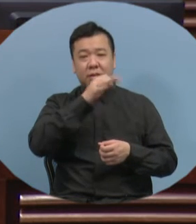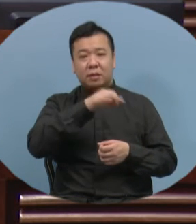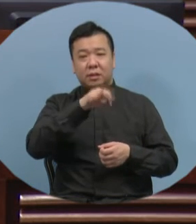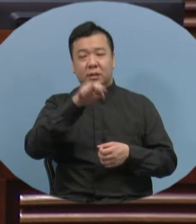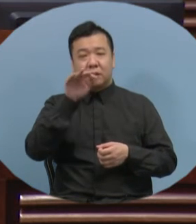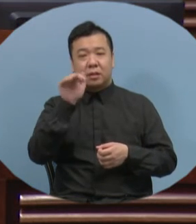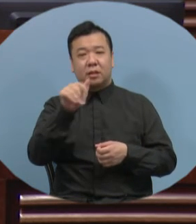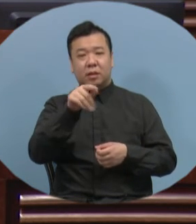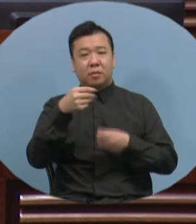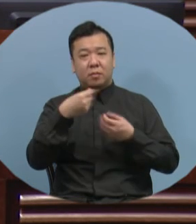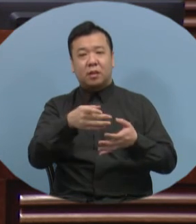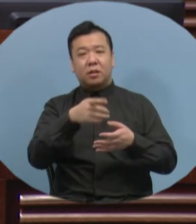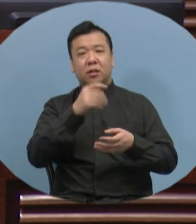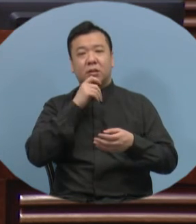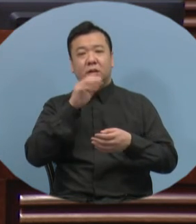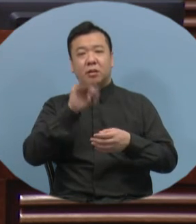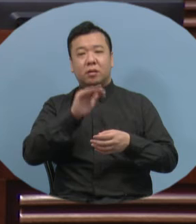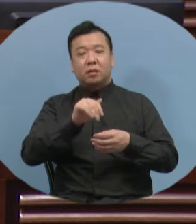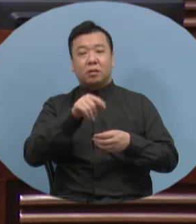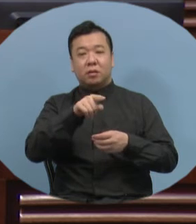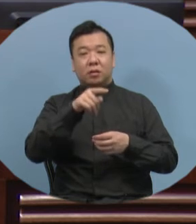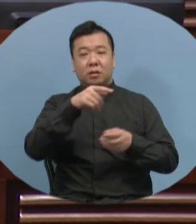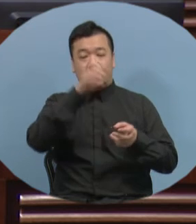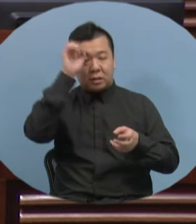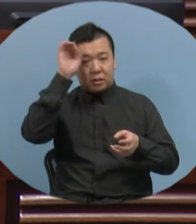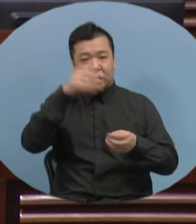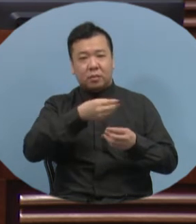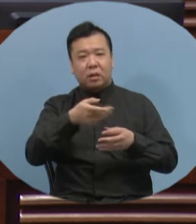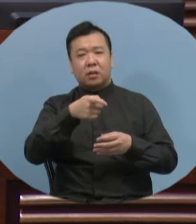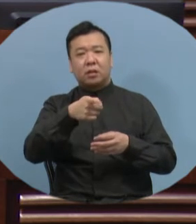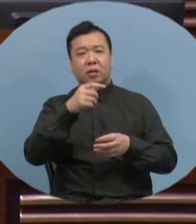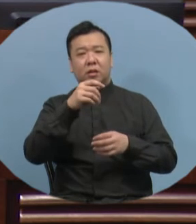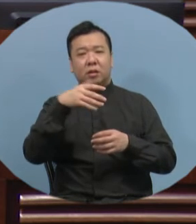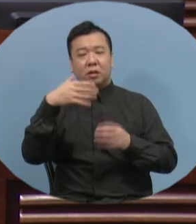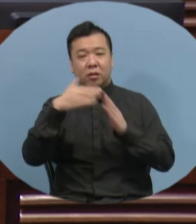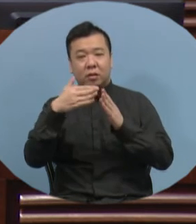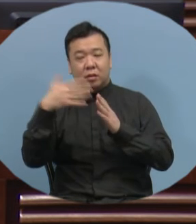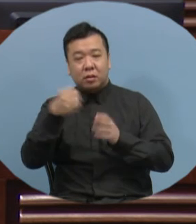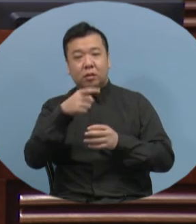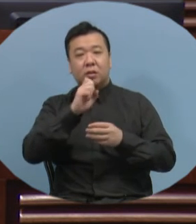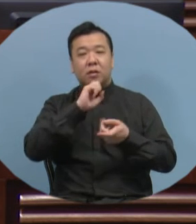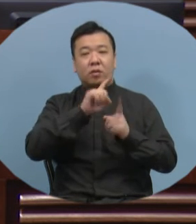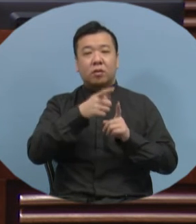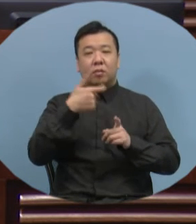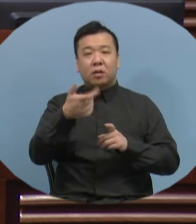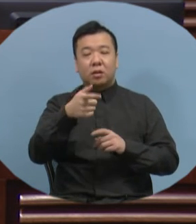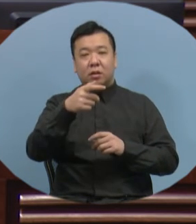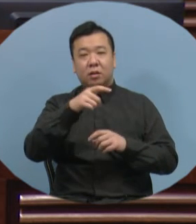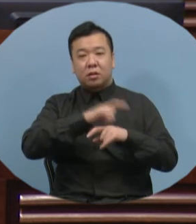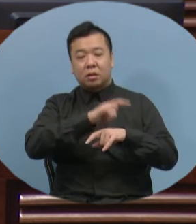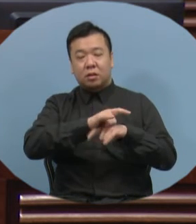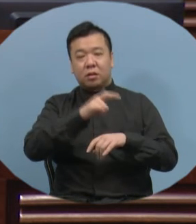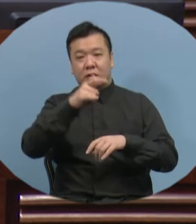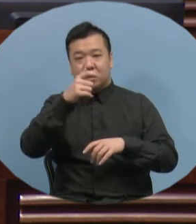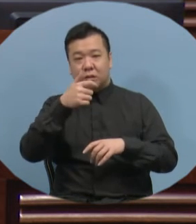過3000億元嘅利民紓困嘅措施。至於謝議員建議為所有僱主同埋僱員代供強積金嘅措